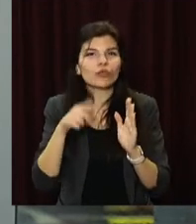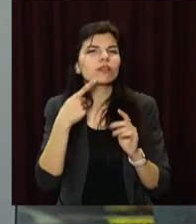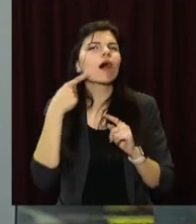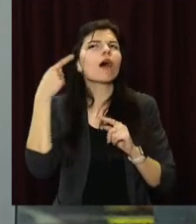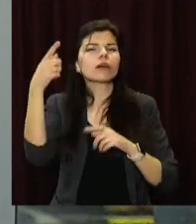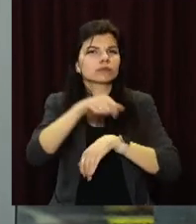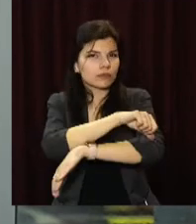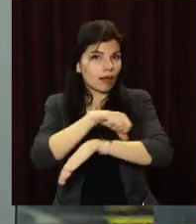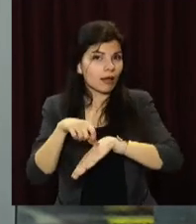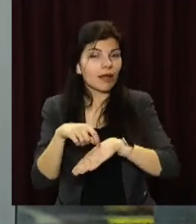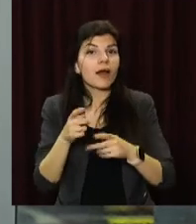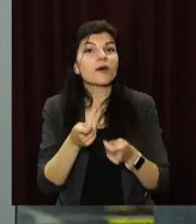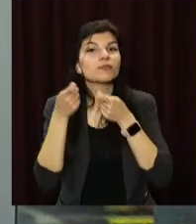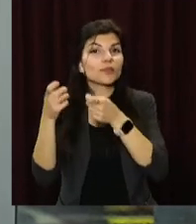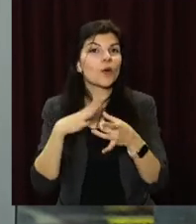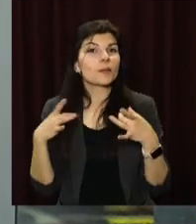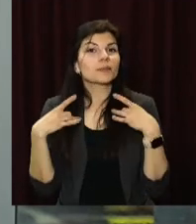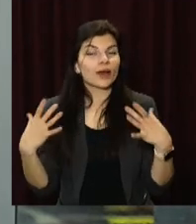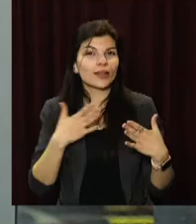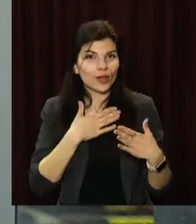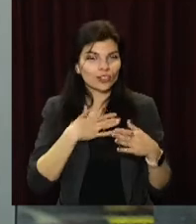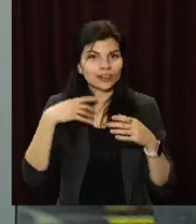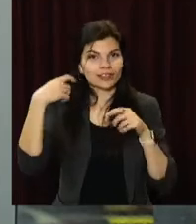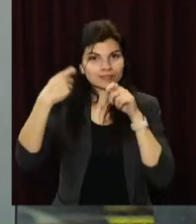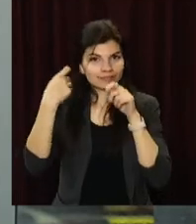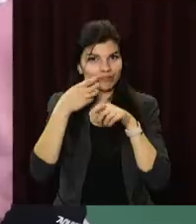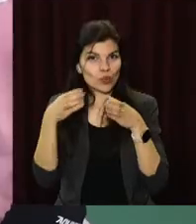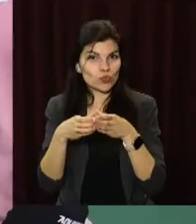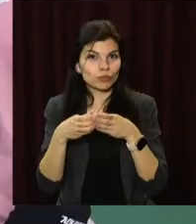за її межами. Побувала на святкуванні і наша знімальна група.